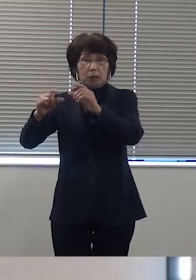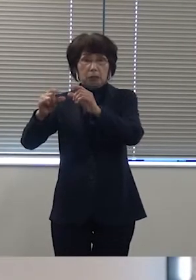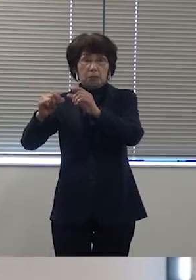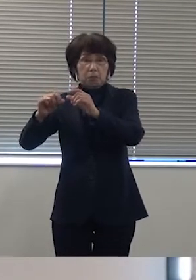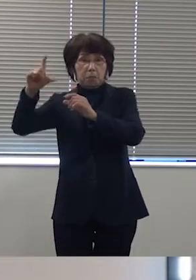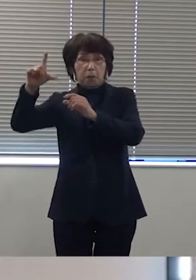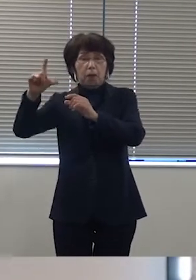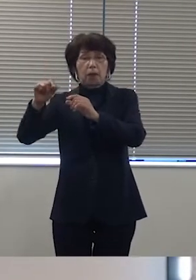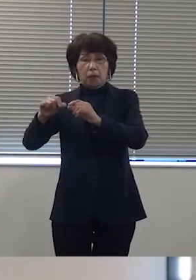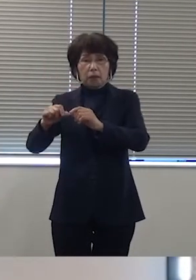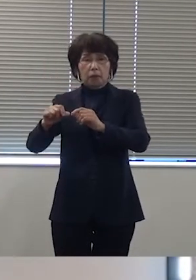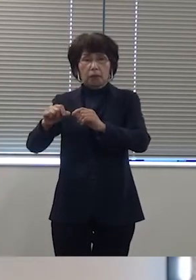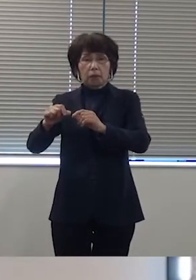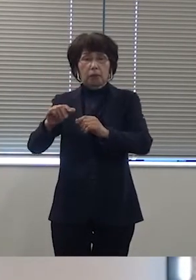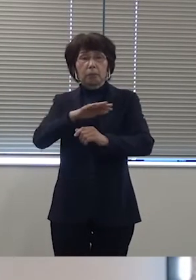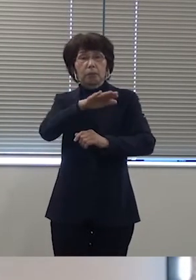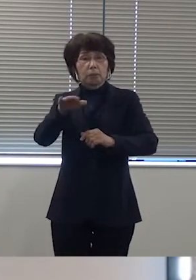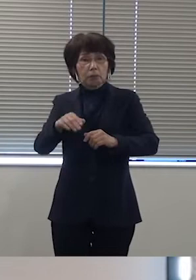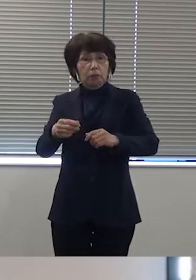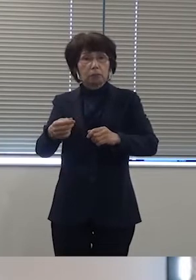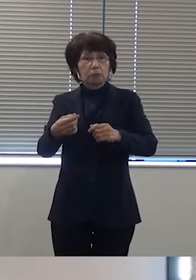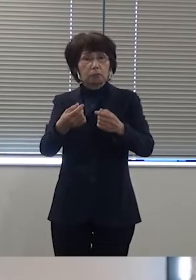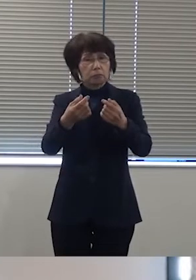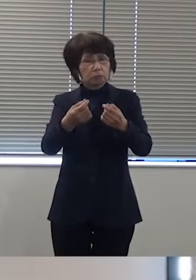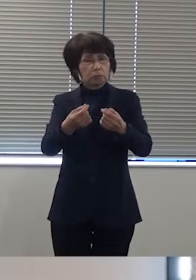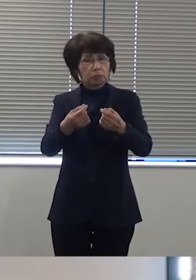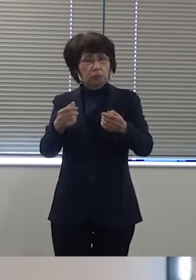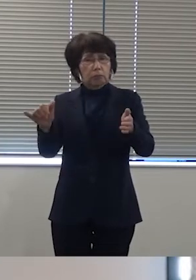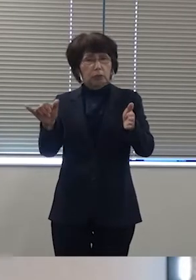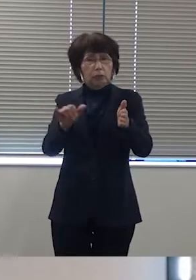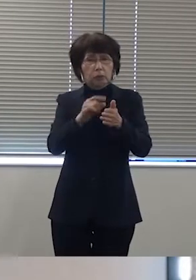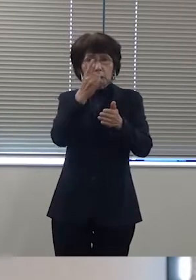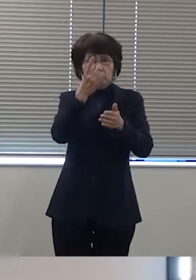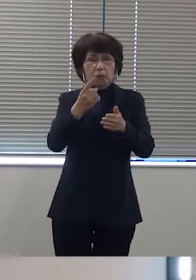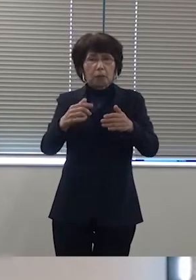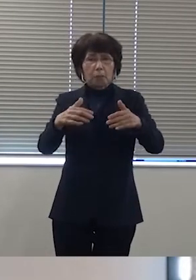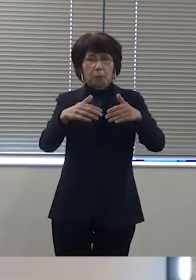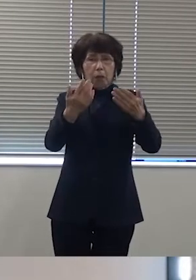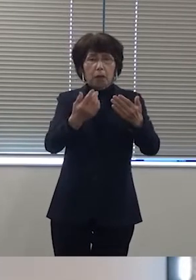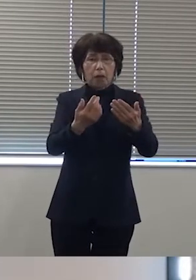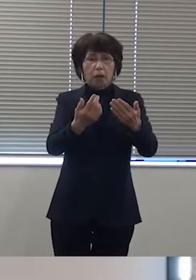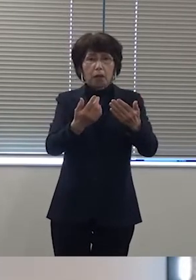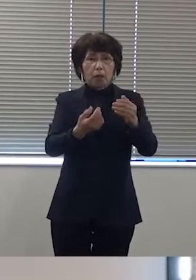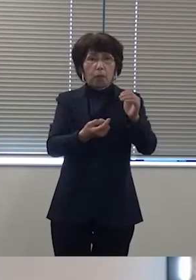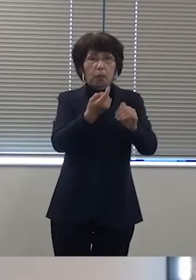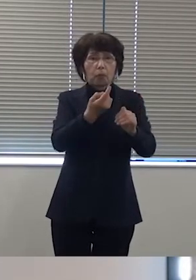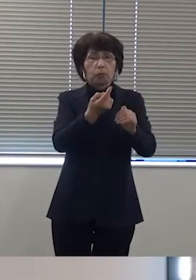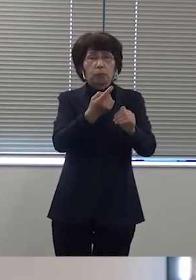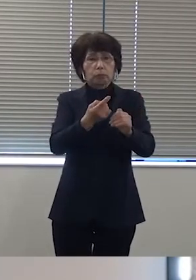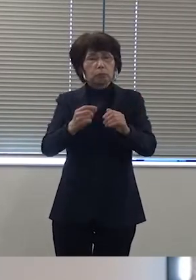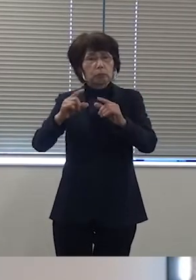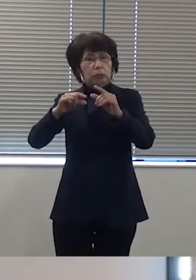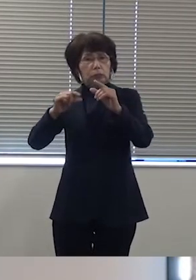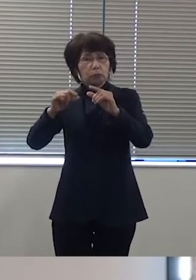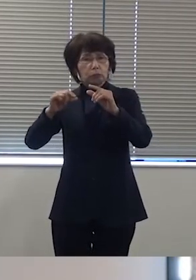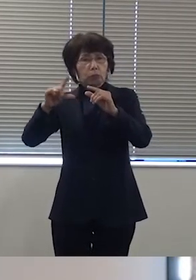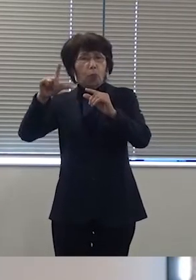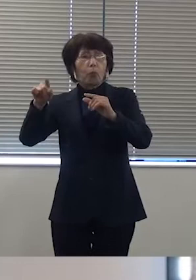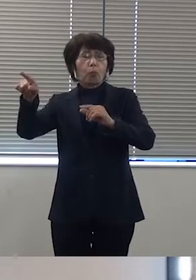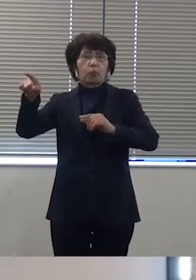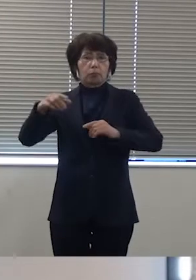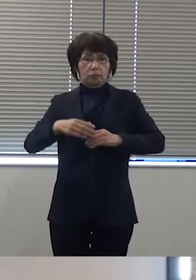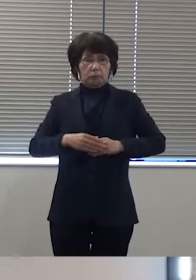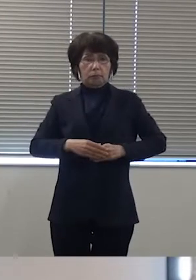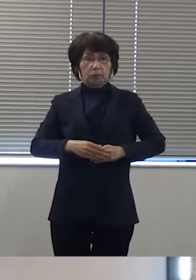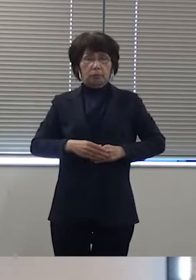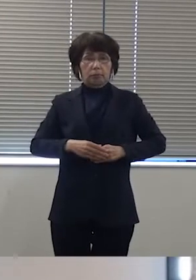実に来ないというふうにしています。それでいつも、まあ、最近では熊本の地震が まずまず直近では大